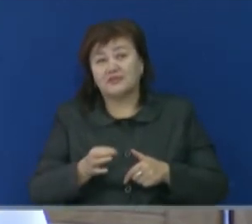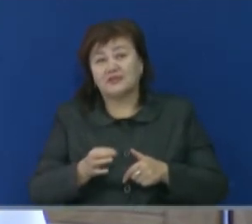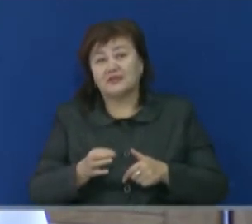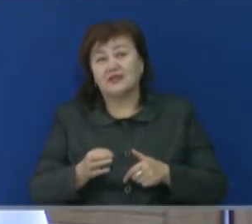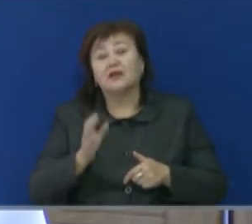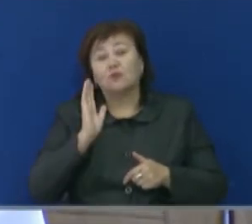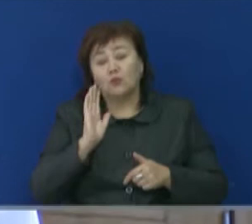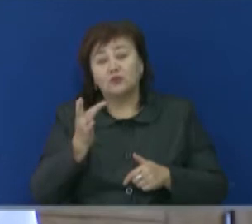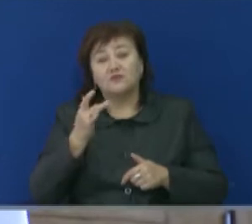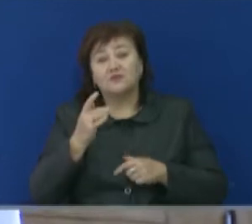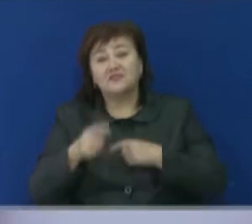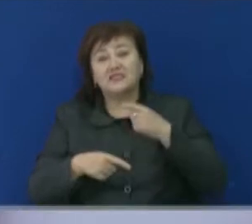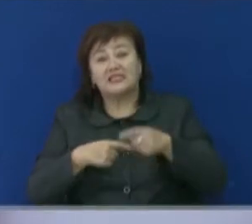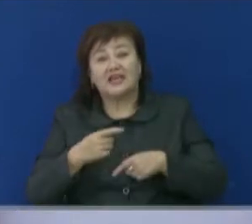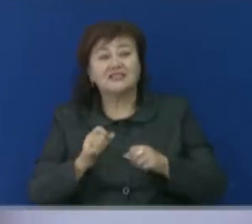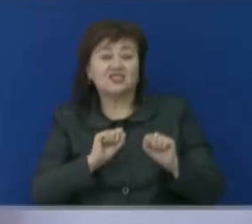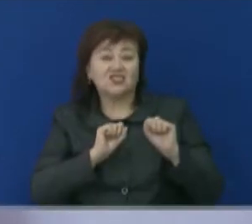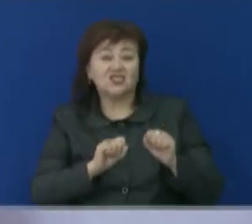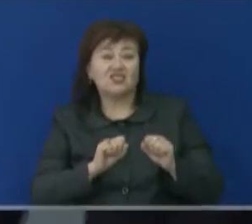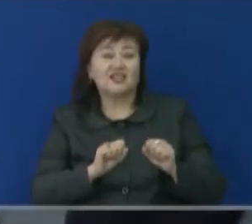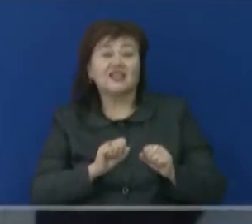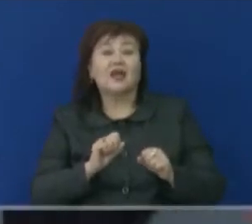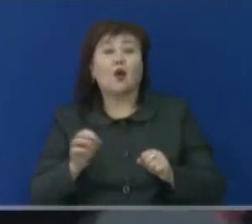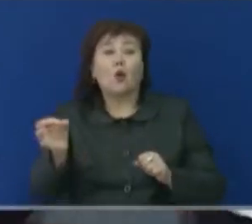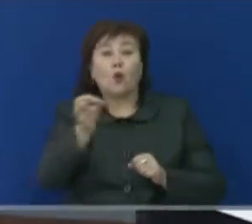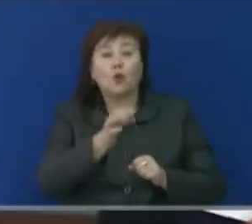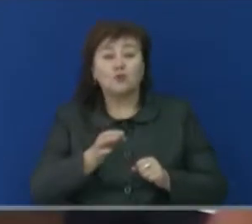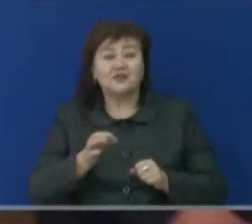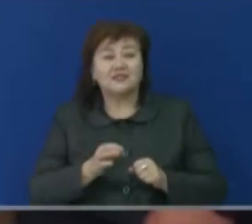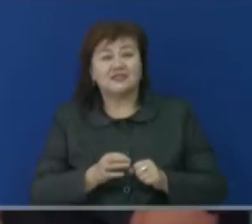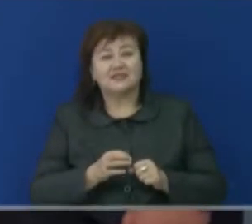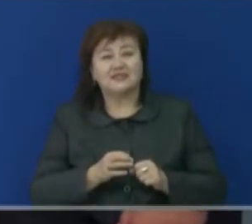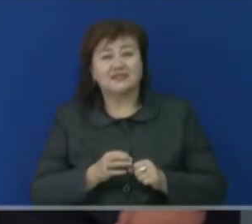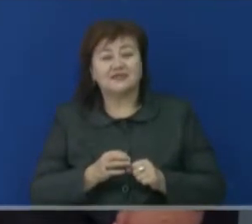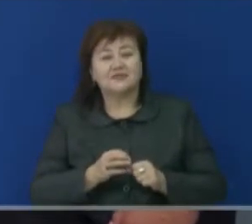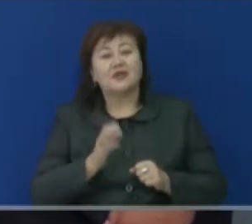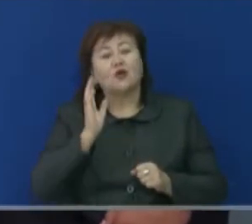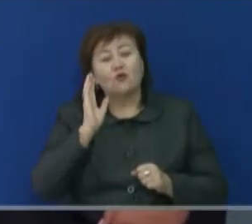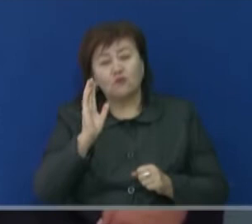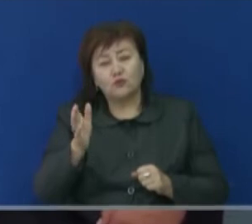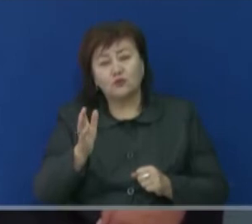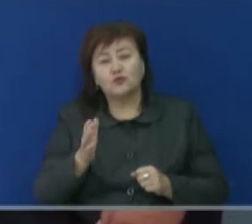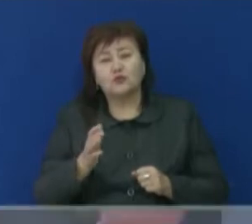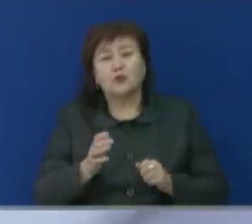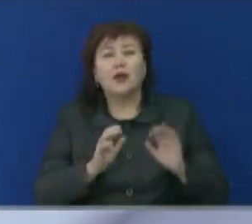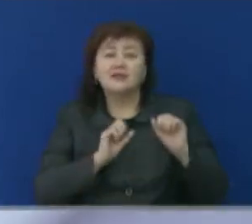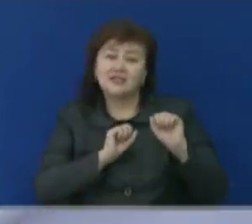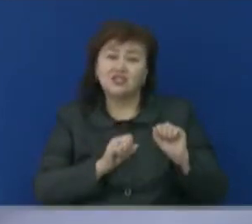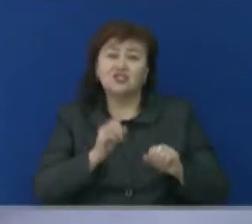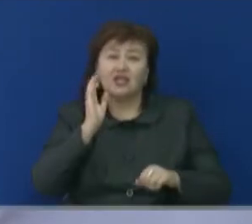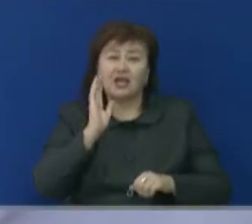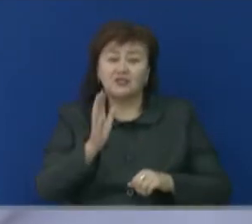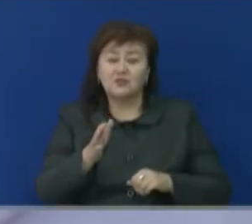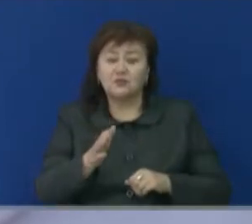облысының намысын қорғаймын деген үміттемін. Спортшылар мұнымен тоқтап қалмақ емес. Болашақта ел намысын әлем ареналарында қорғап, Қазақстан туын